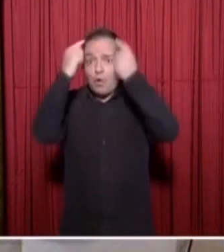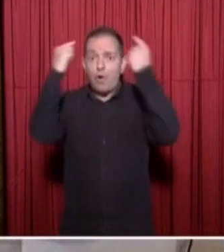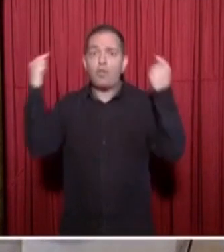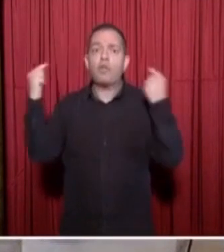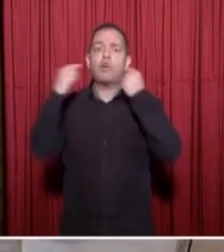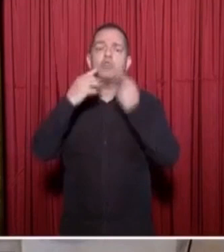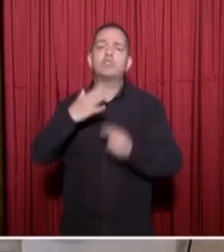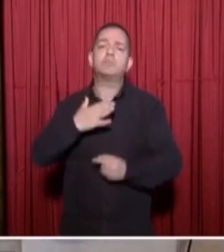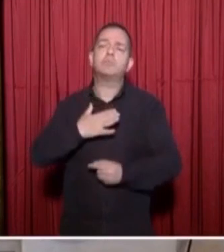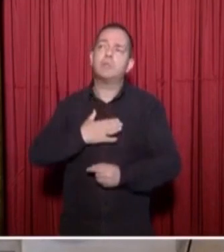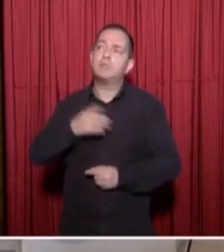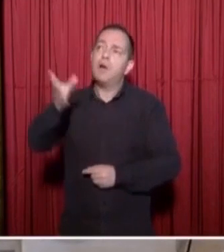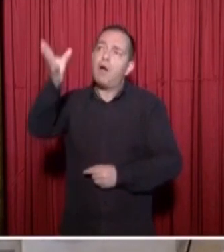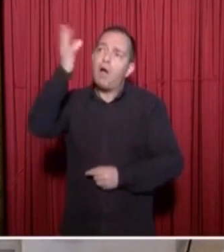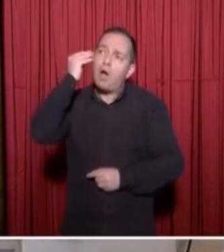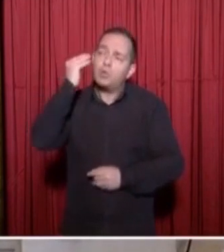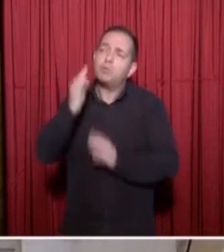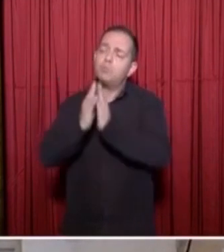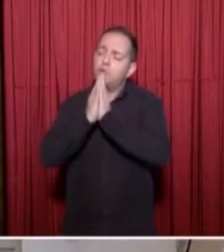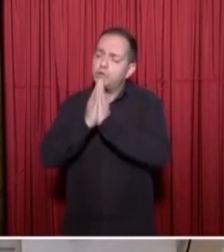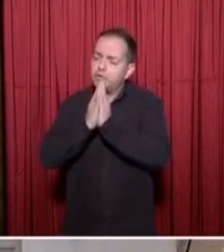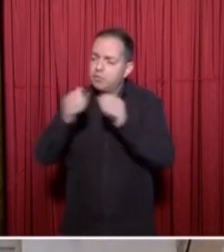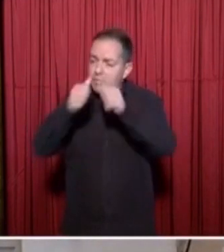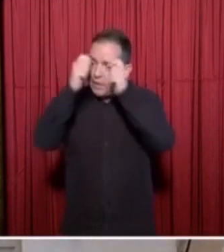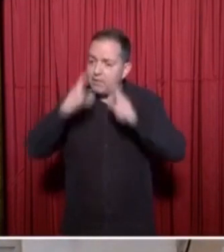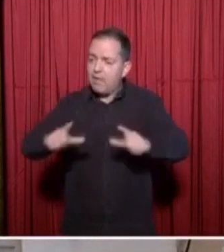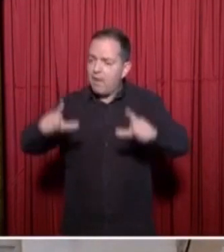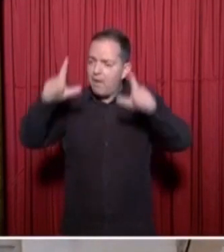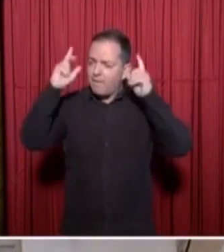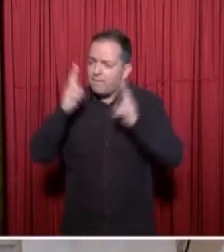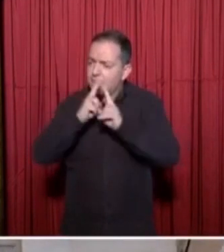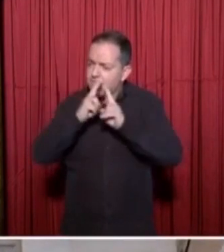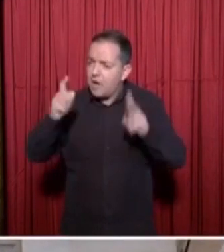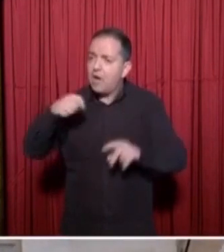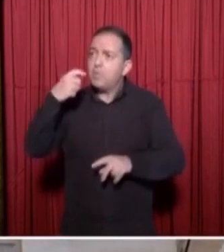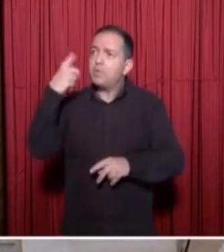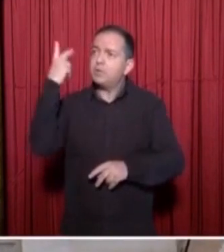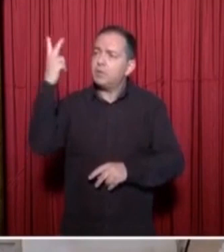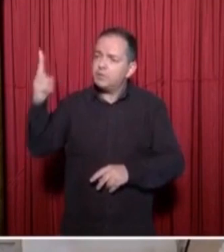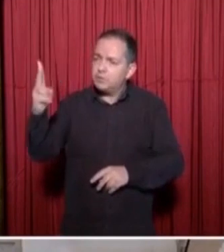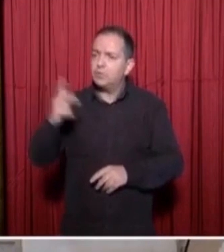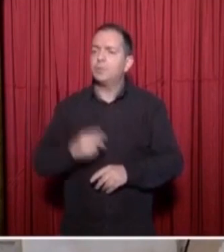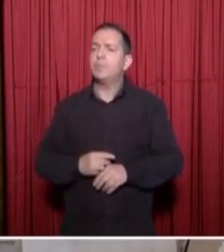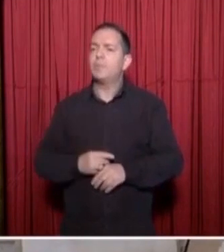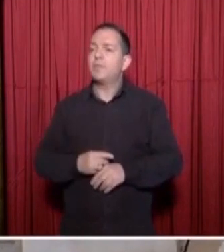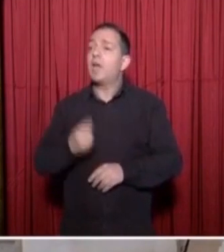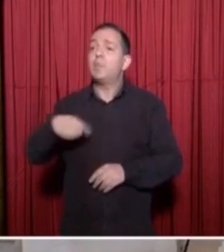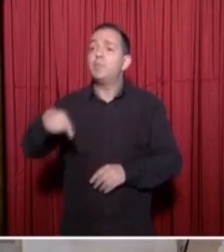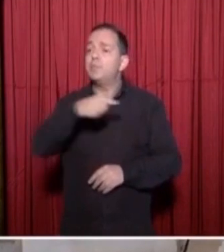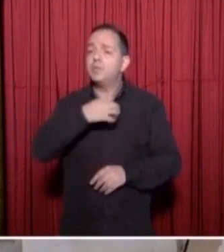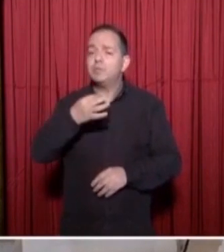ημών, τες πρεσβείες της Παναχράντου και Παναμώμου Αγίας αυτού Μητρός, της